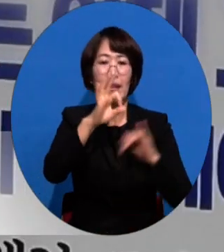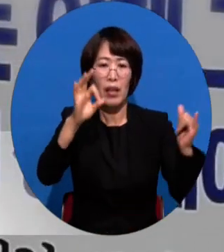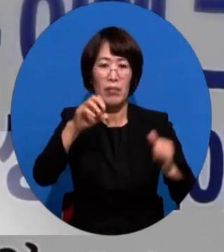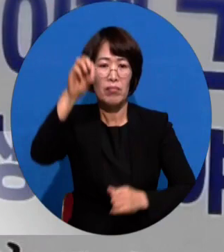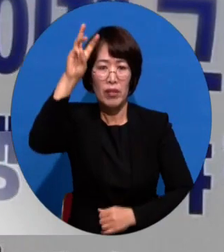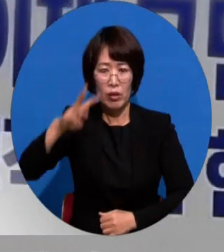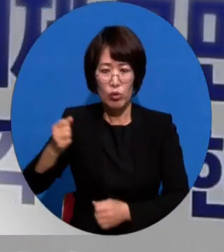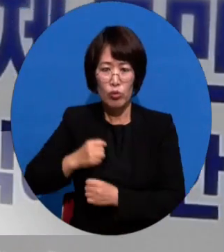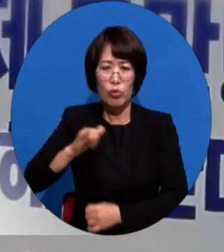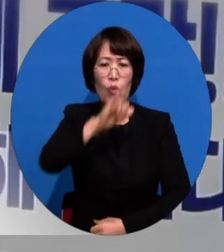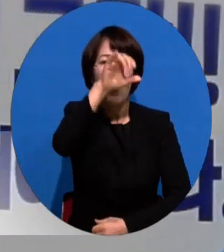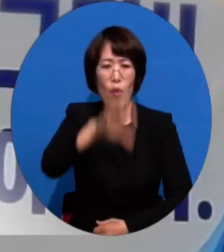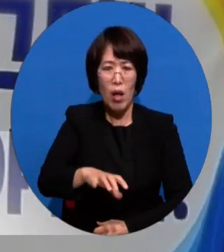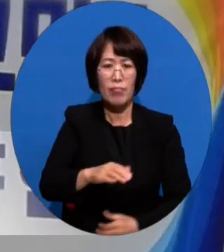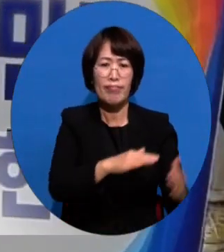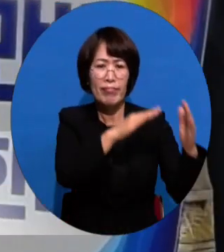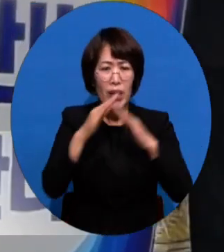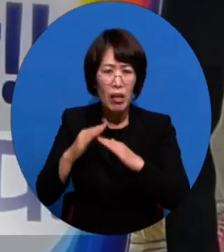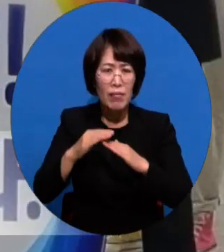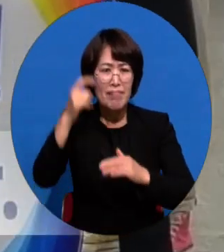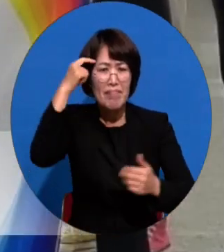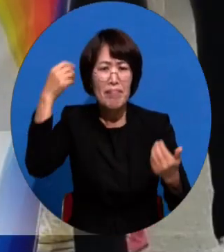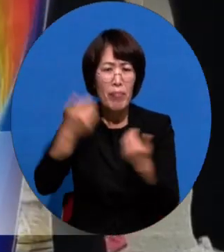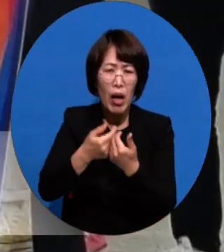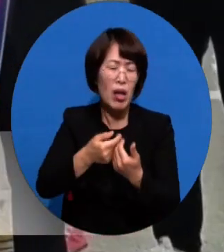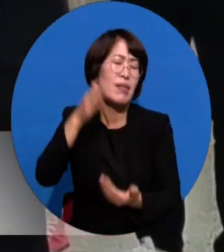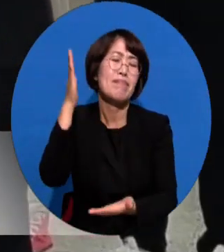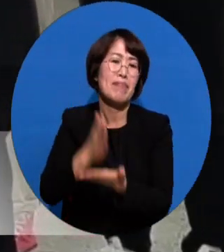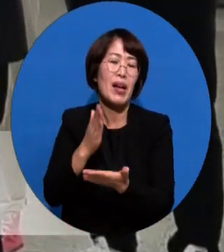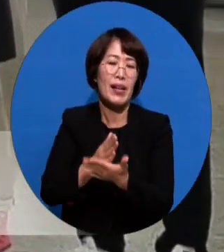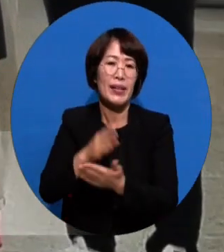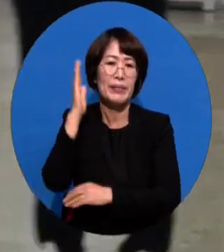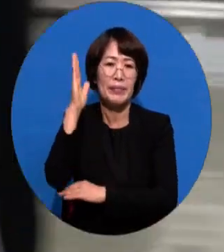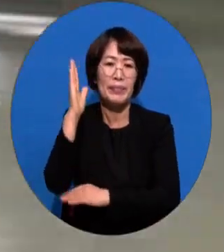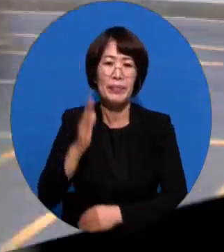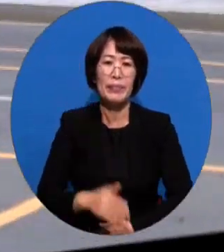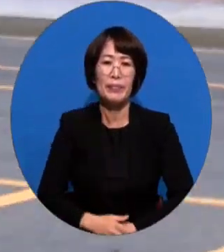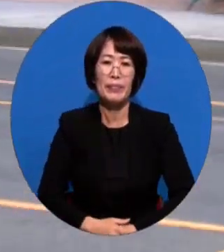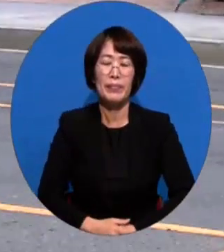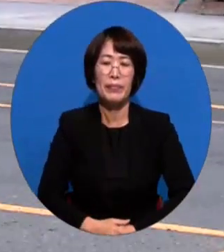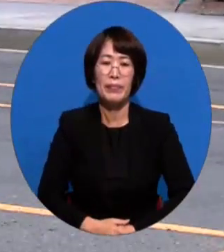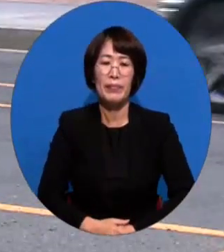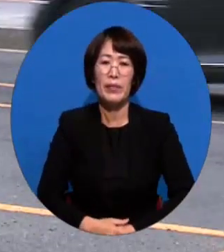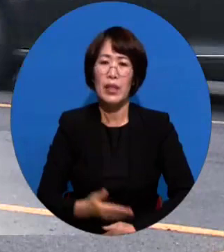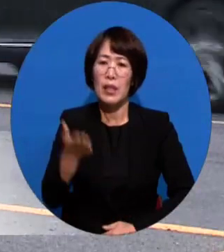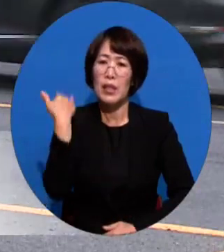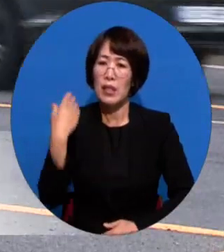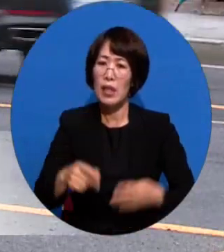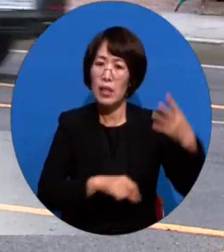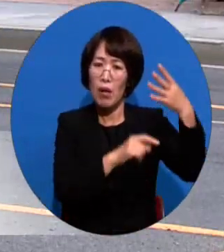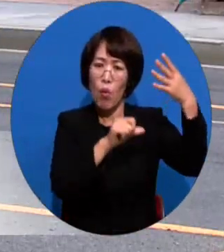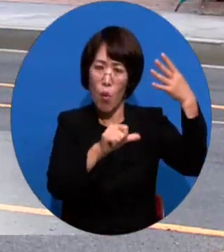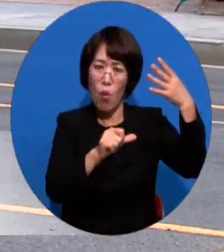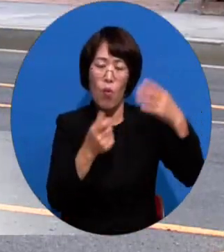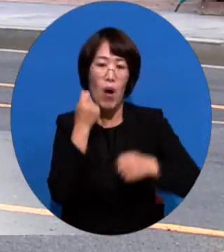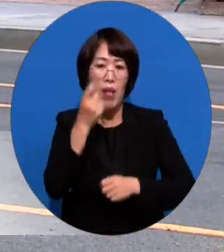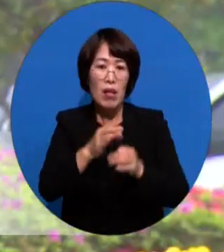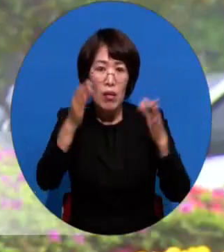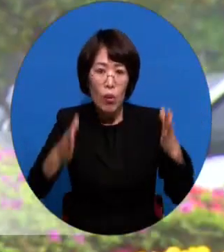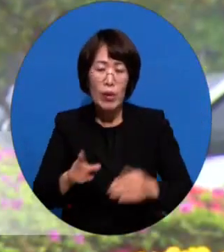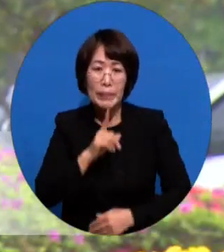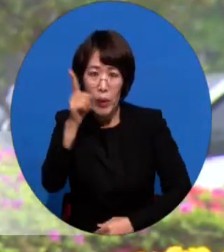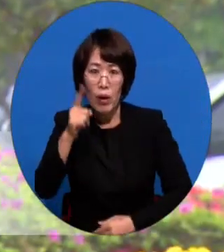광주 군공항 이전을 무조건 반대하는 것은 그만해야 한다고 주장했습니다. 지난 5일부터 한 달여간 신고를